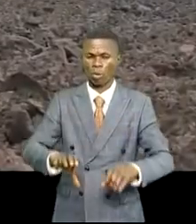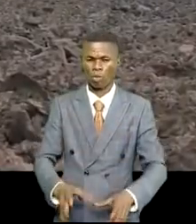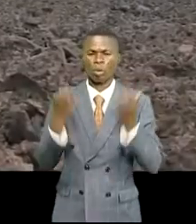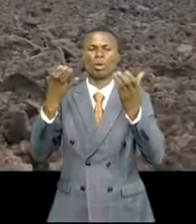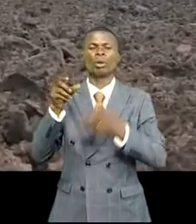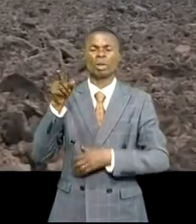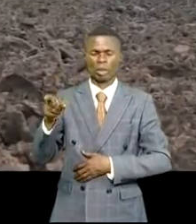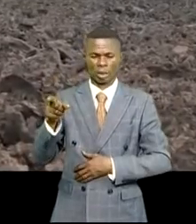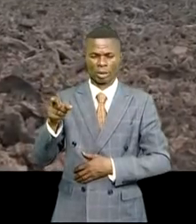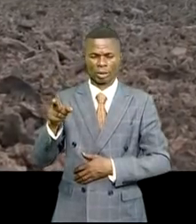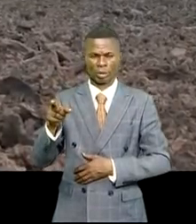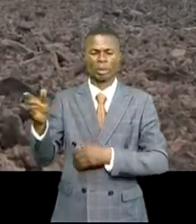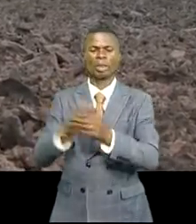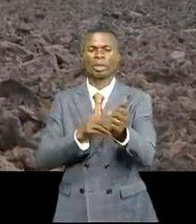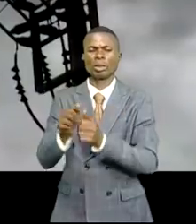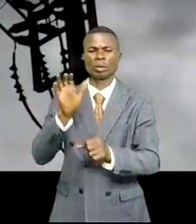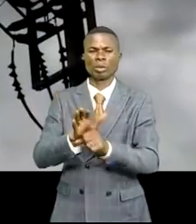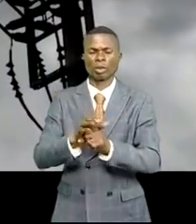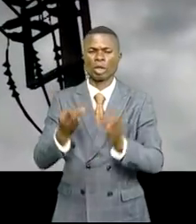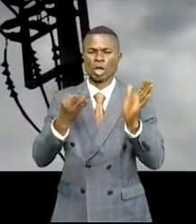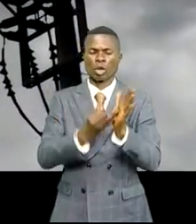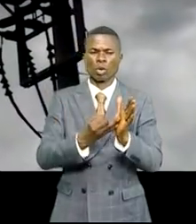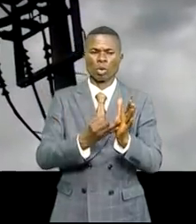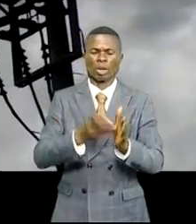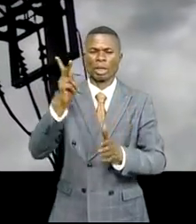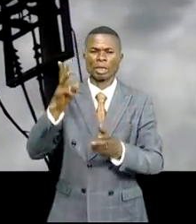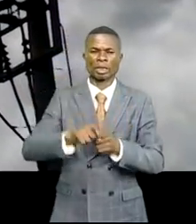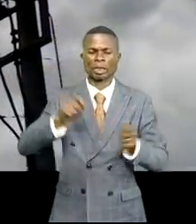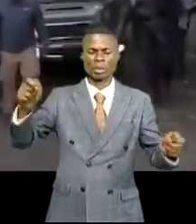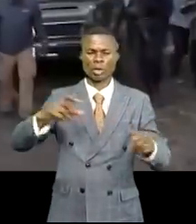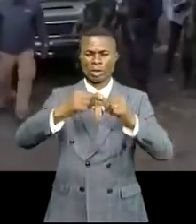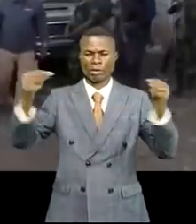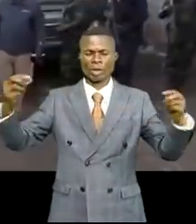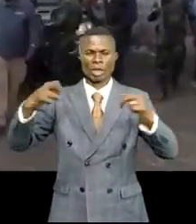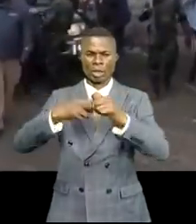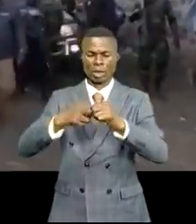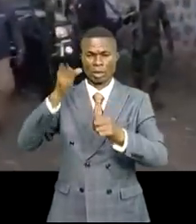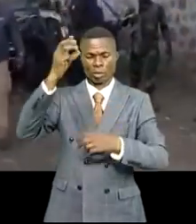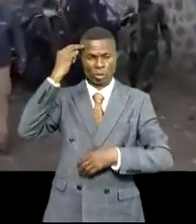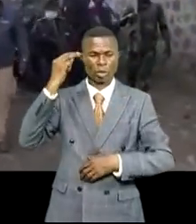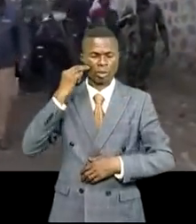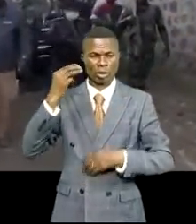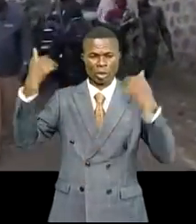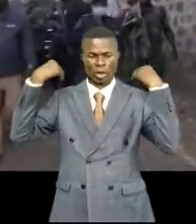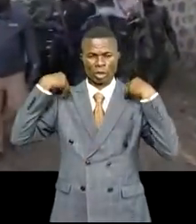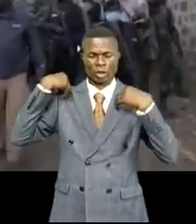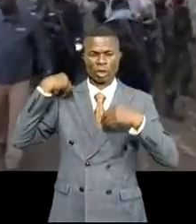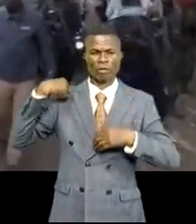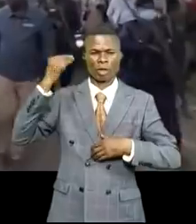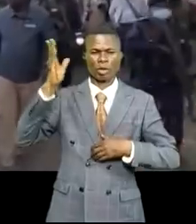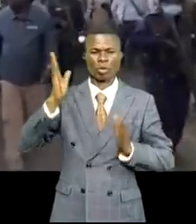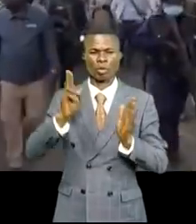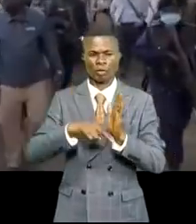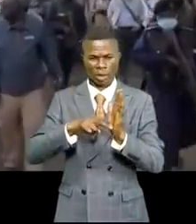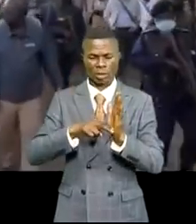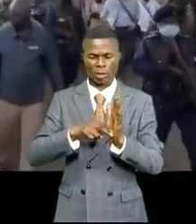Nyiragongo qui a endommagé plus de 8 km des câbles électriques. C'est le Premier ministre, chef du gouvernement, Jean-Michel